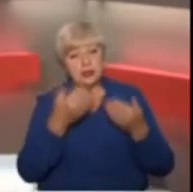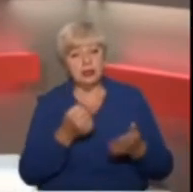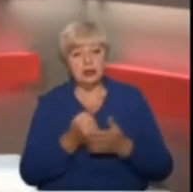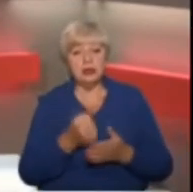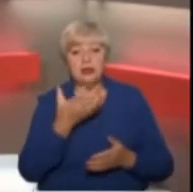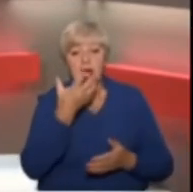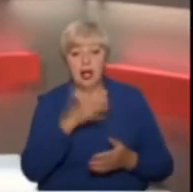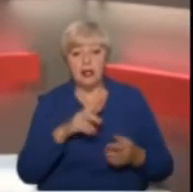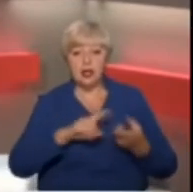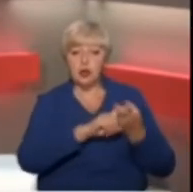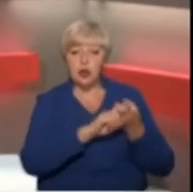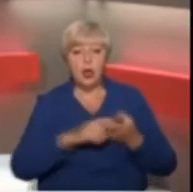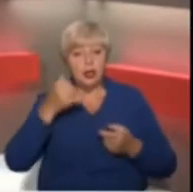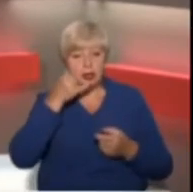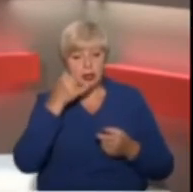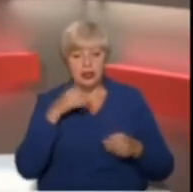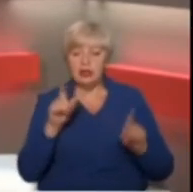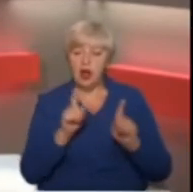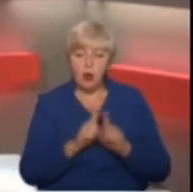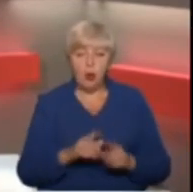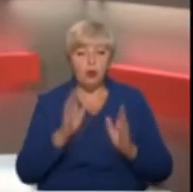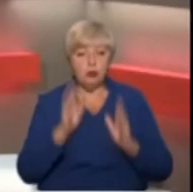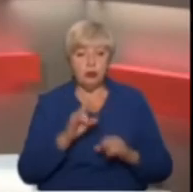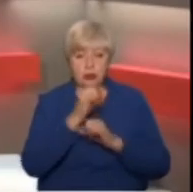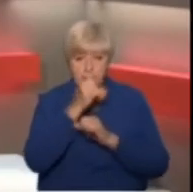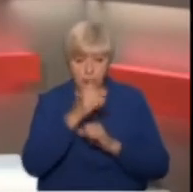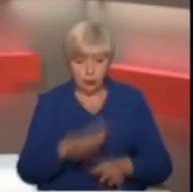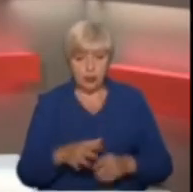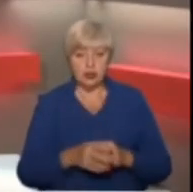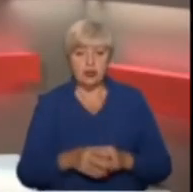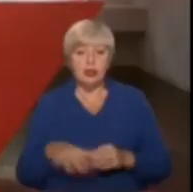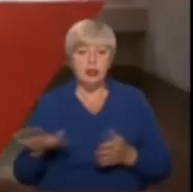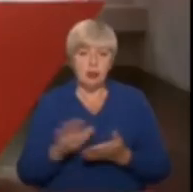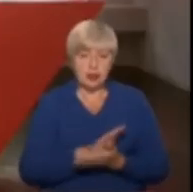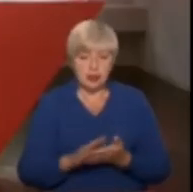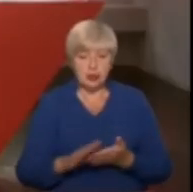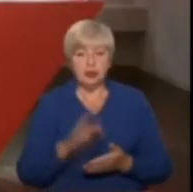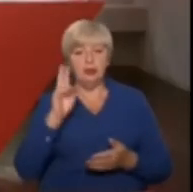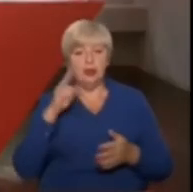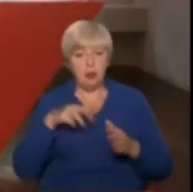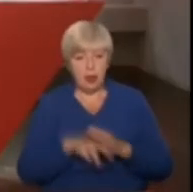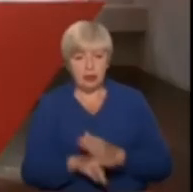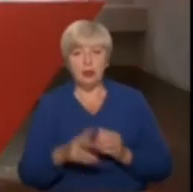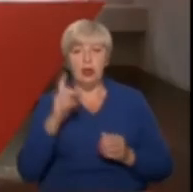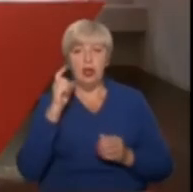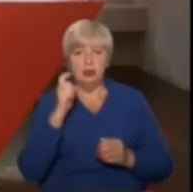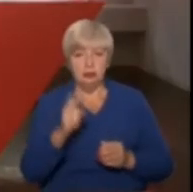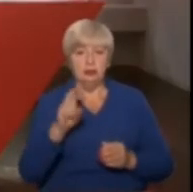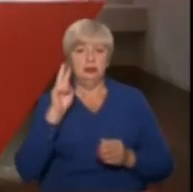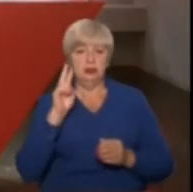Такого бути не може. Для всіх учнів безкоштовний проїзд в метро, у тролейбусах, у трамваях